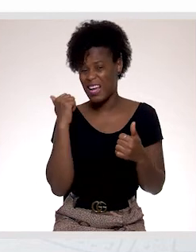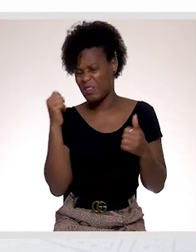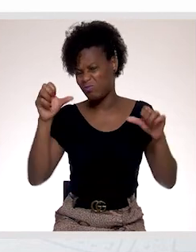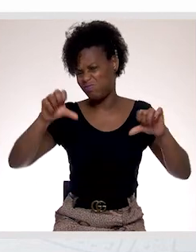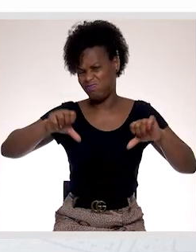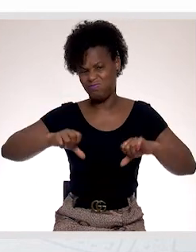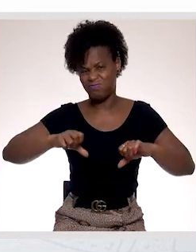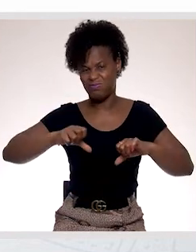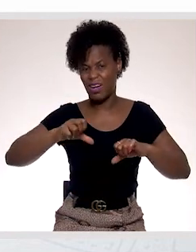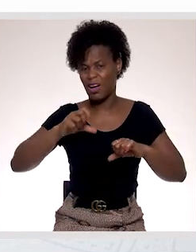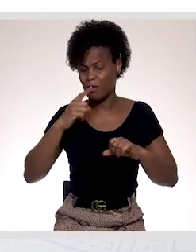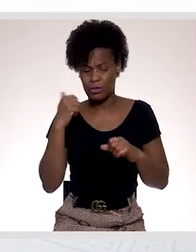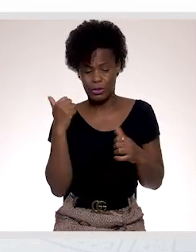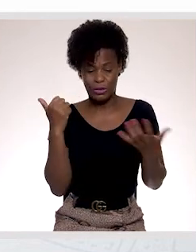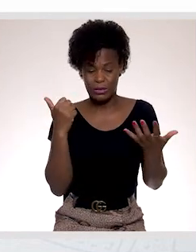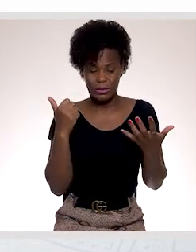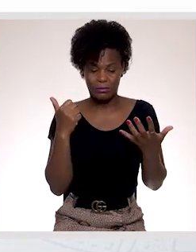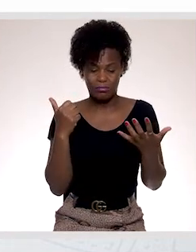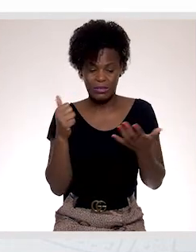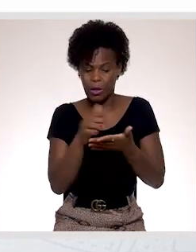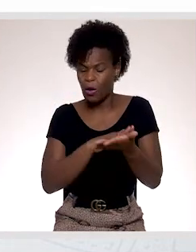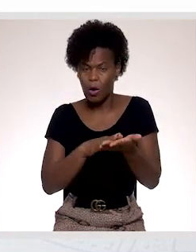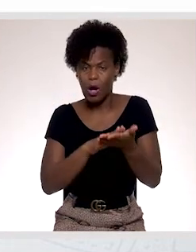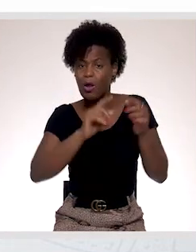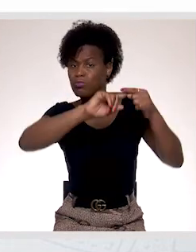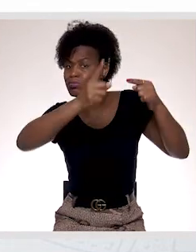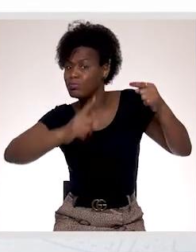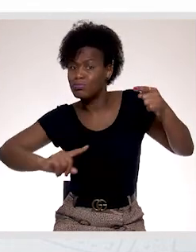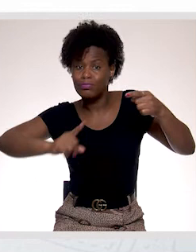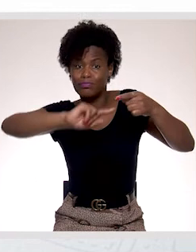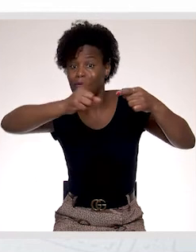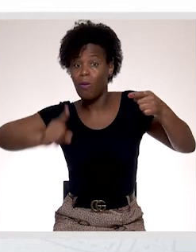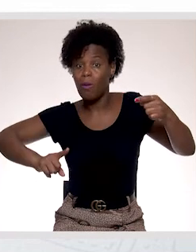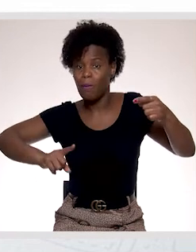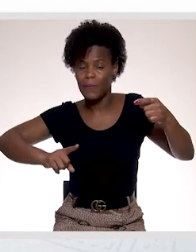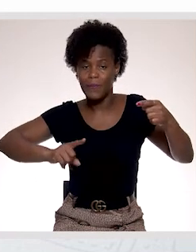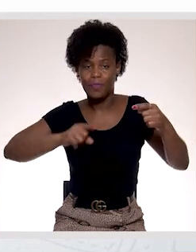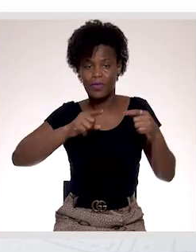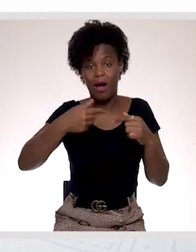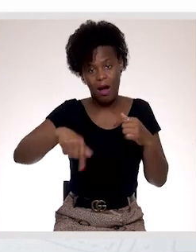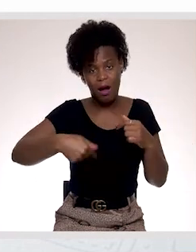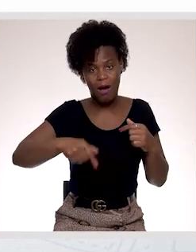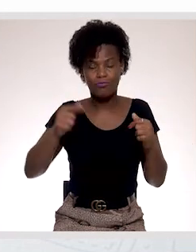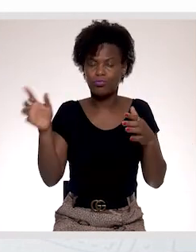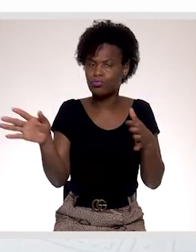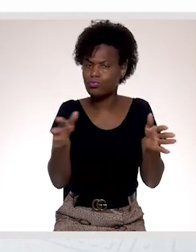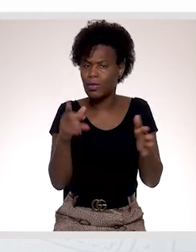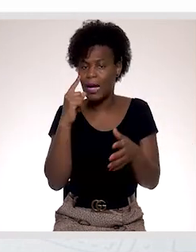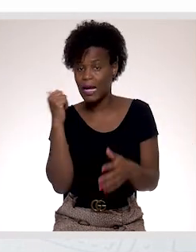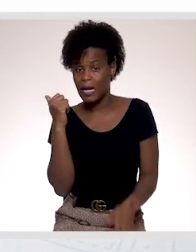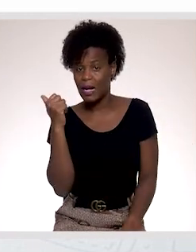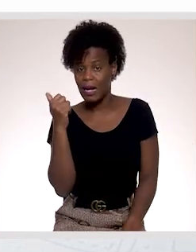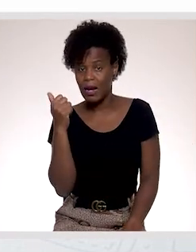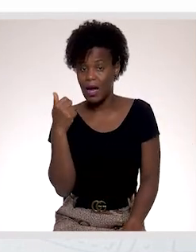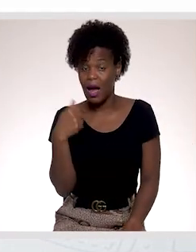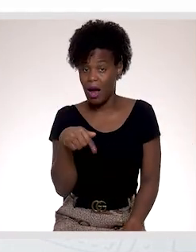mauvais, il fait nuageux, il fait orageux, il y a du vent,